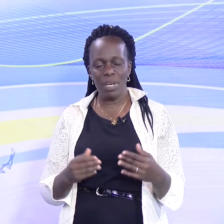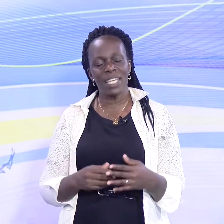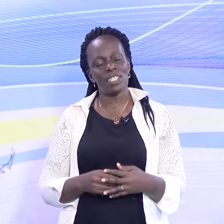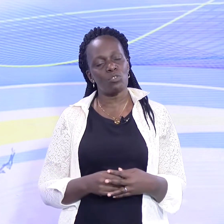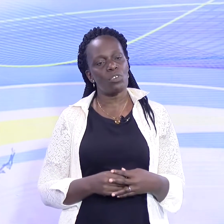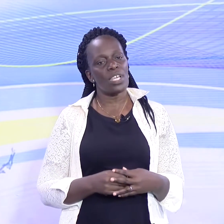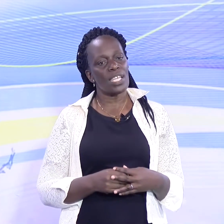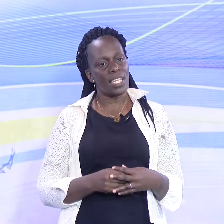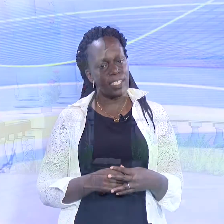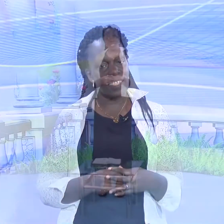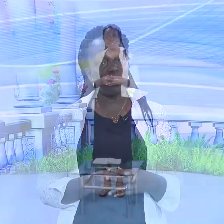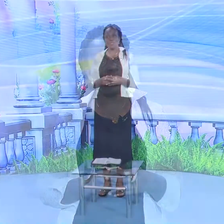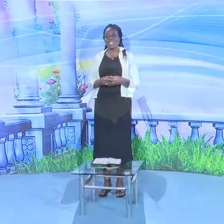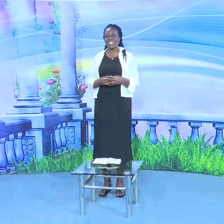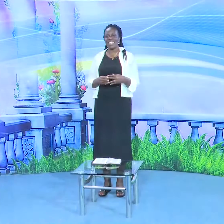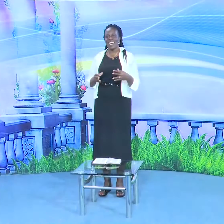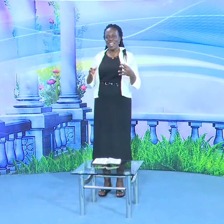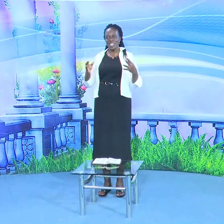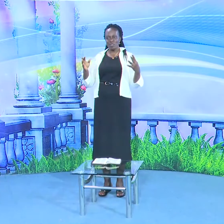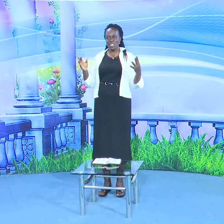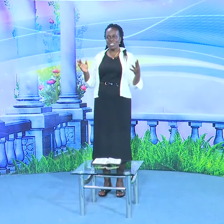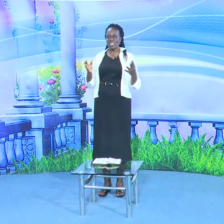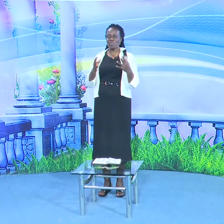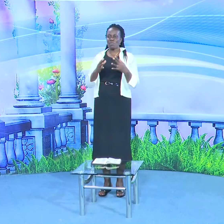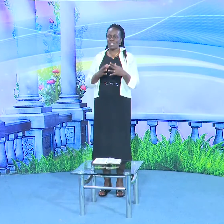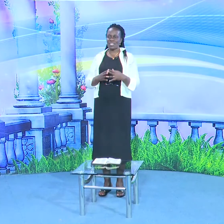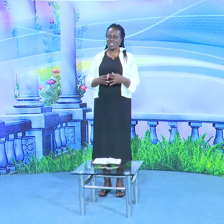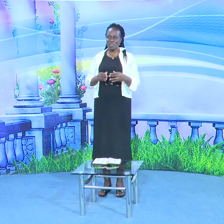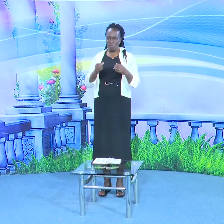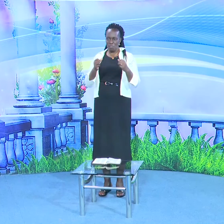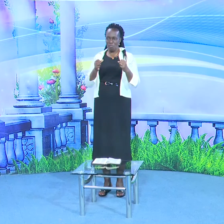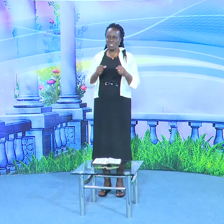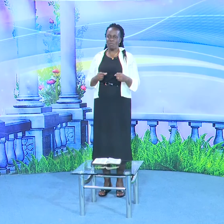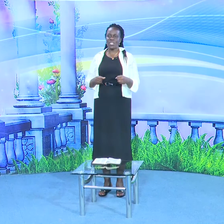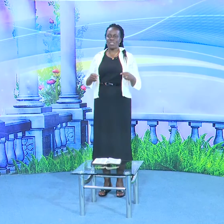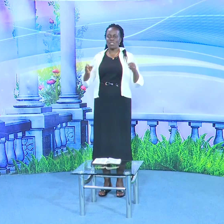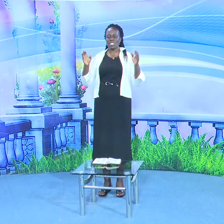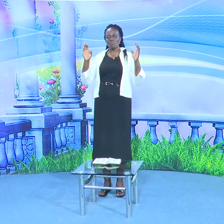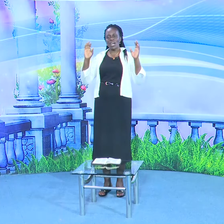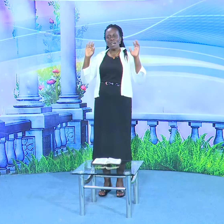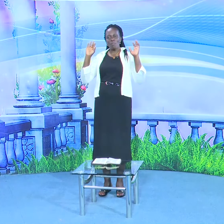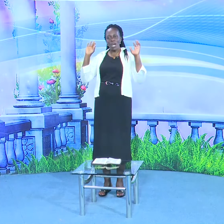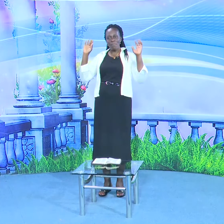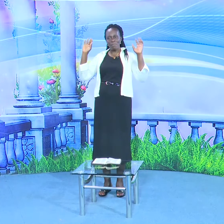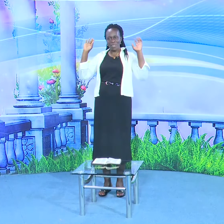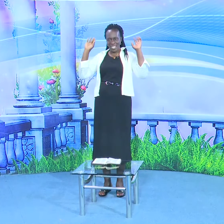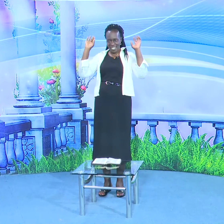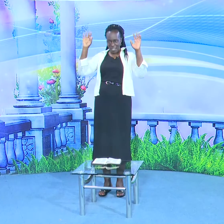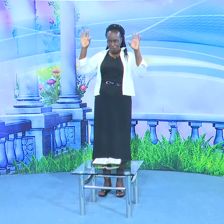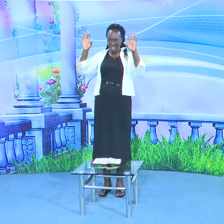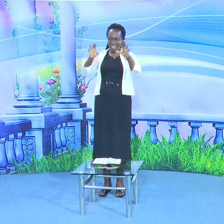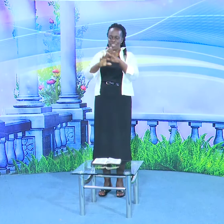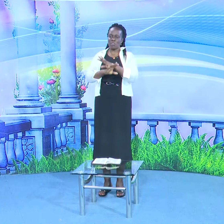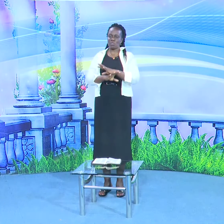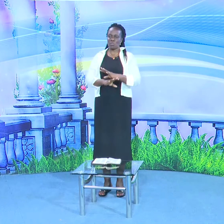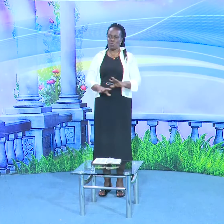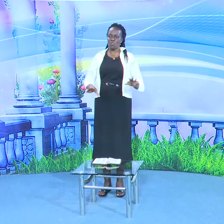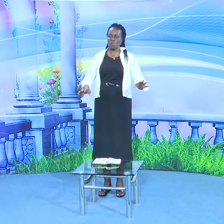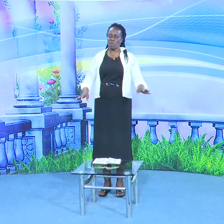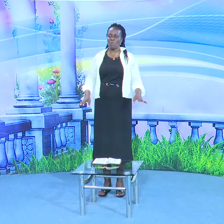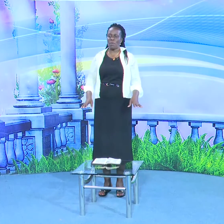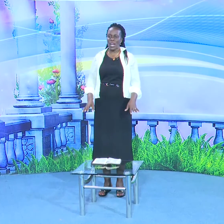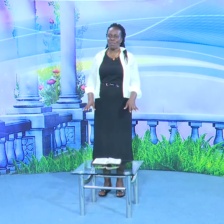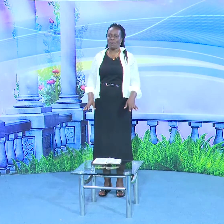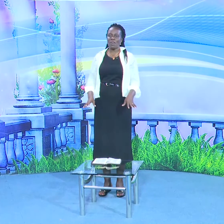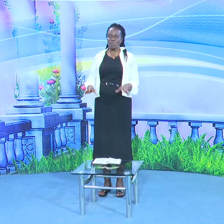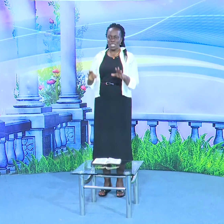nasi. Ibada yetu inazidi kuendelea na tunazidi kuhisi nguvu za Bwana. Tunasema Baba, pokea sifa na utukufu kwa